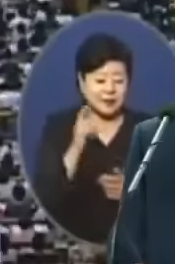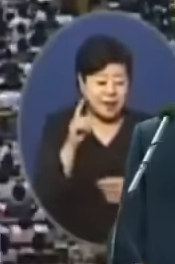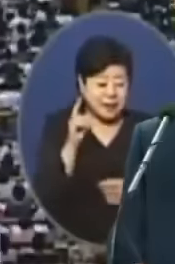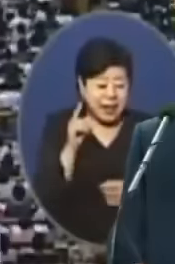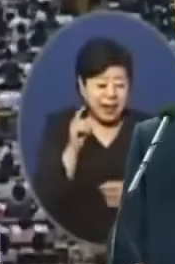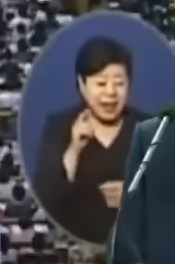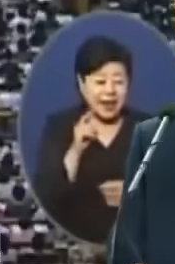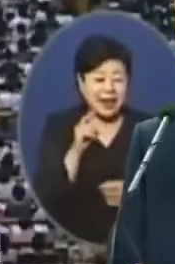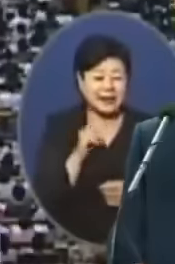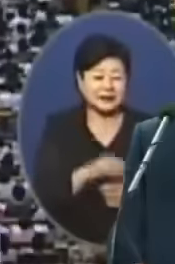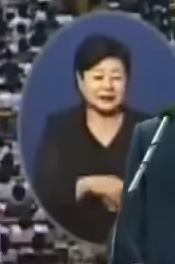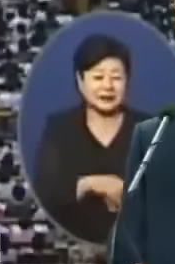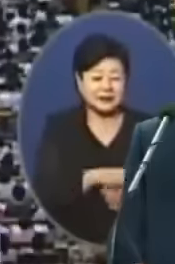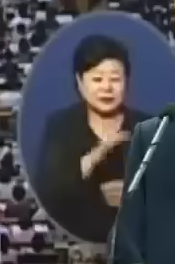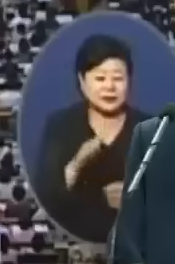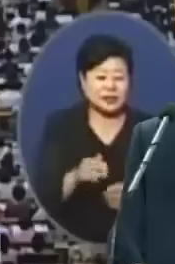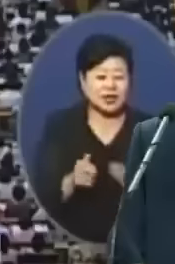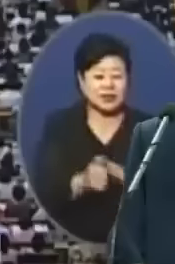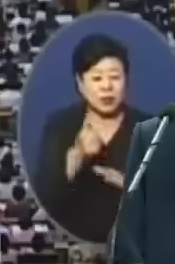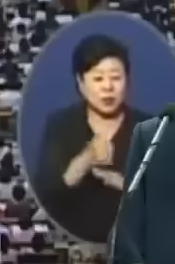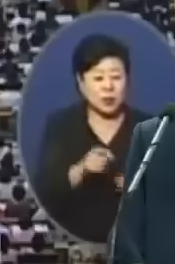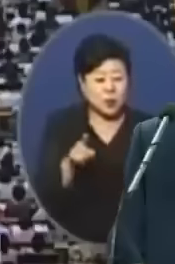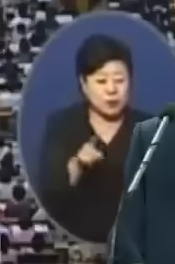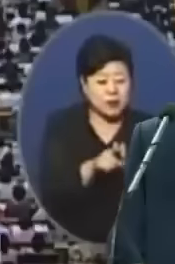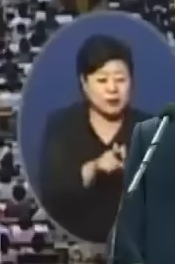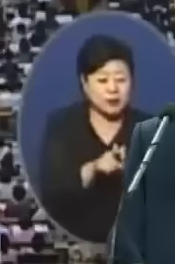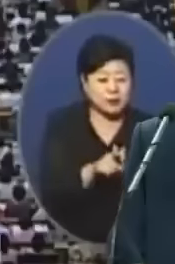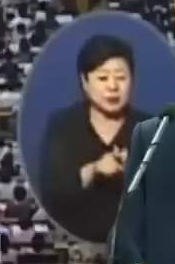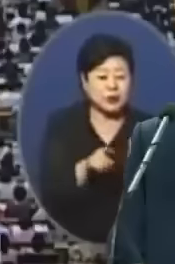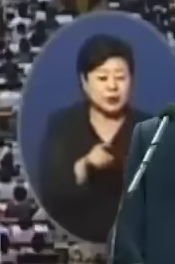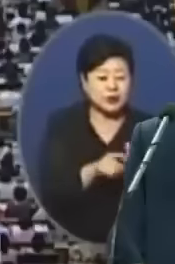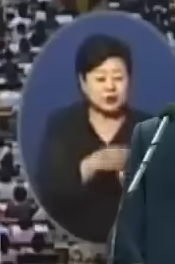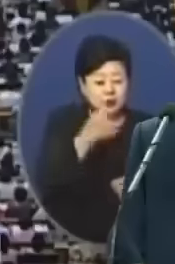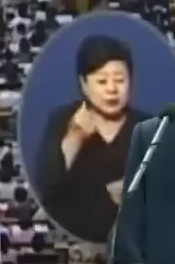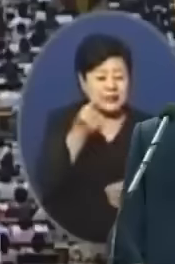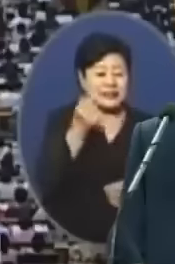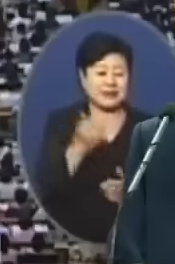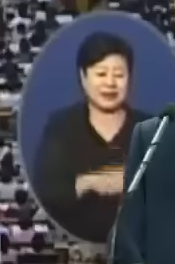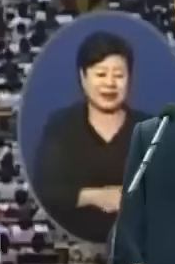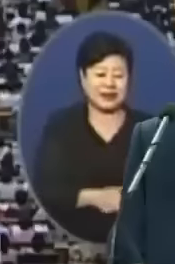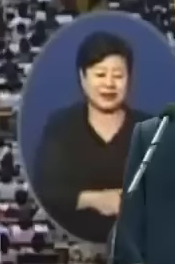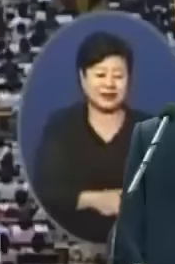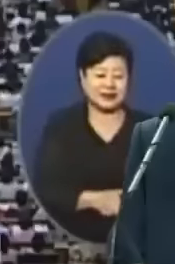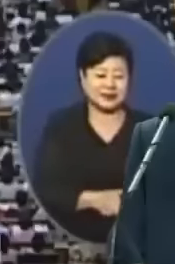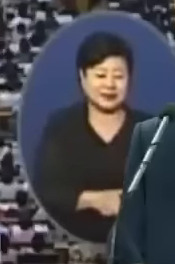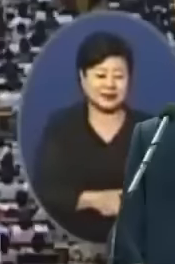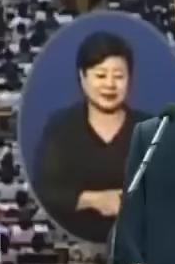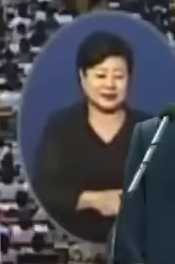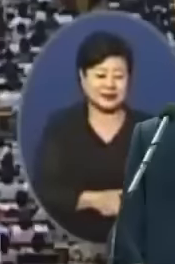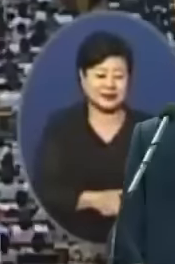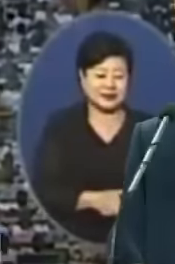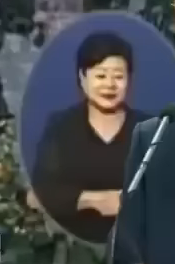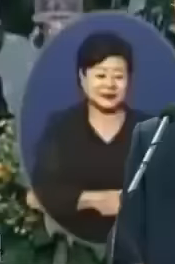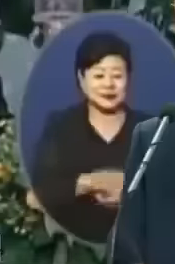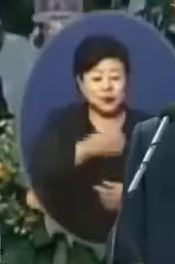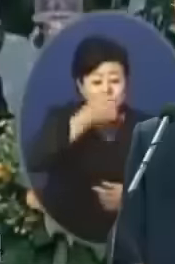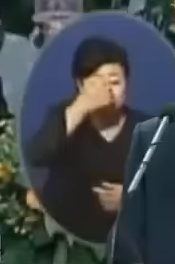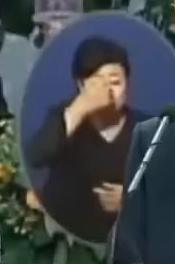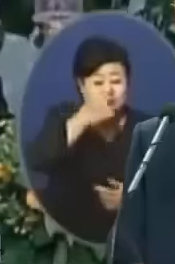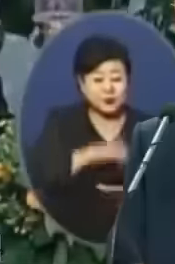매일같이 우리가 성공적인 신앙생활을 하기 위해서는 꿈을 가져야 되는데, 그